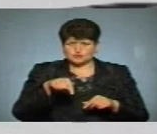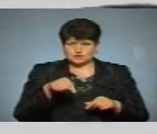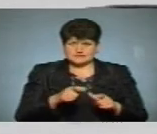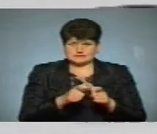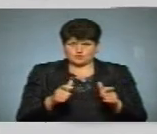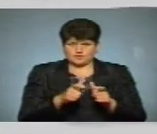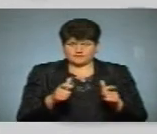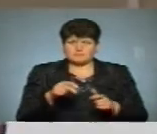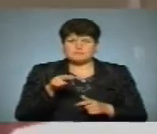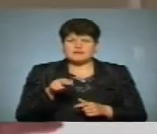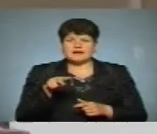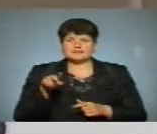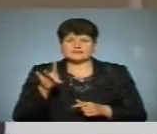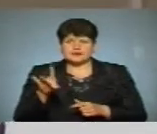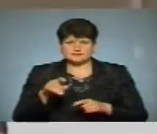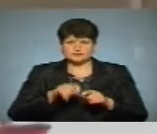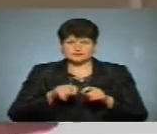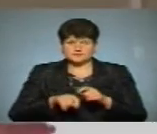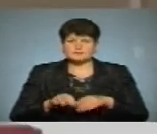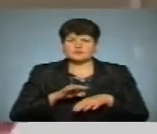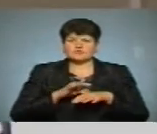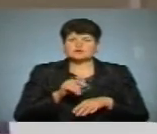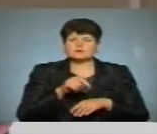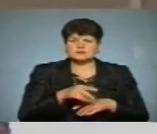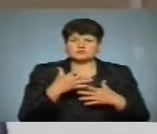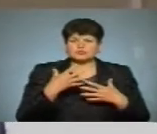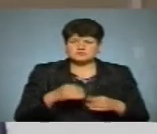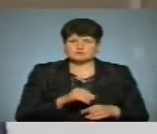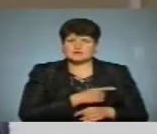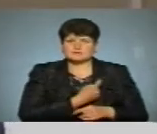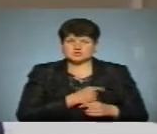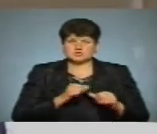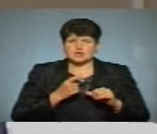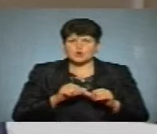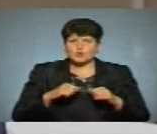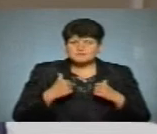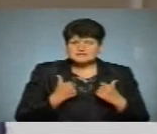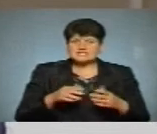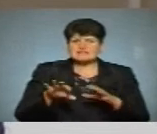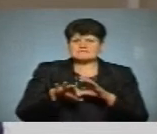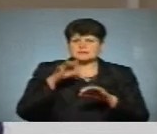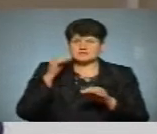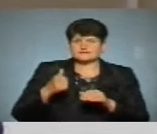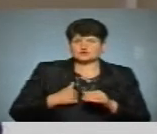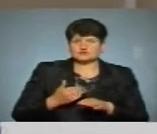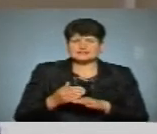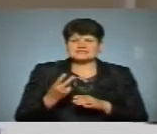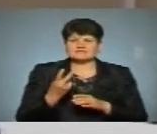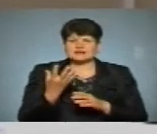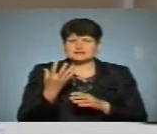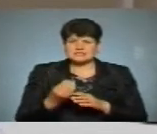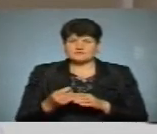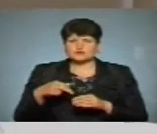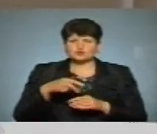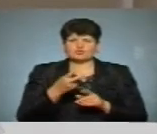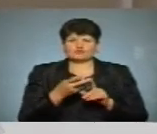повістками. ПЛР-тестування на коронавірус ми проводимо тим, хто пройшов медкомісію та відібраний до військових частин. За два дні до відправки вони йдуть у